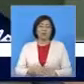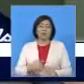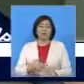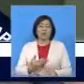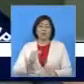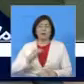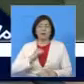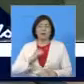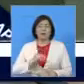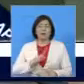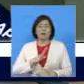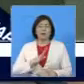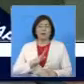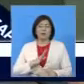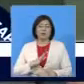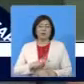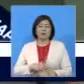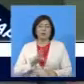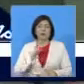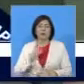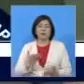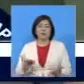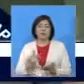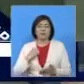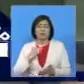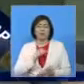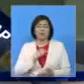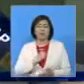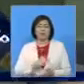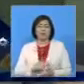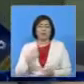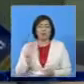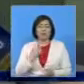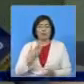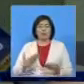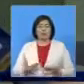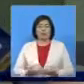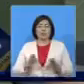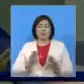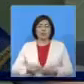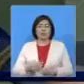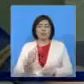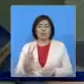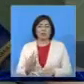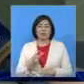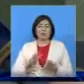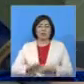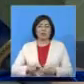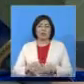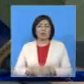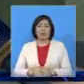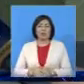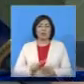такие времена, когда они даже свою личную жизнь оставляли на второй план и только